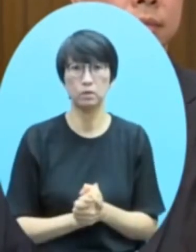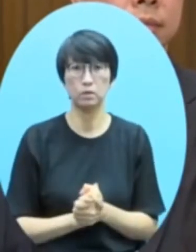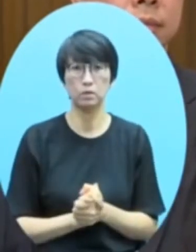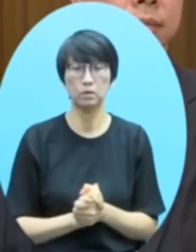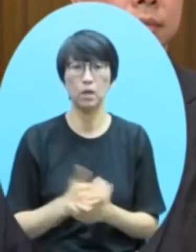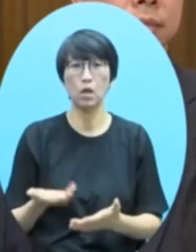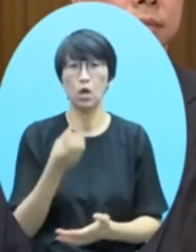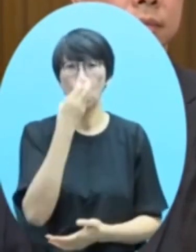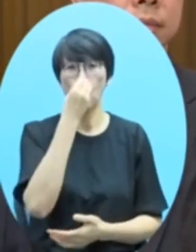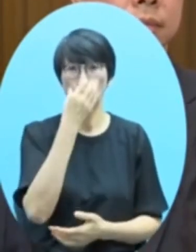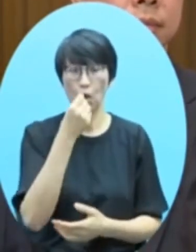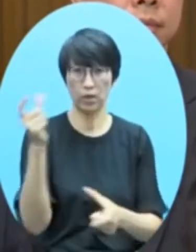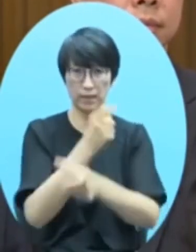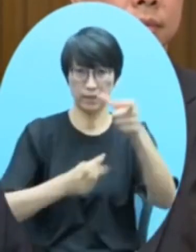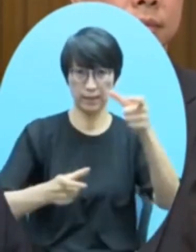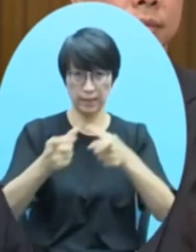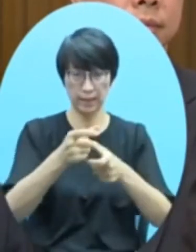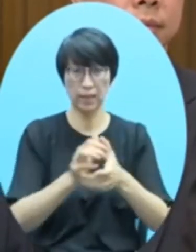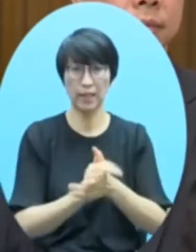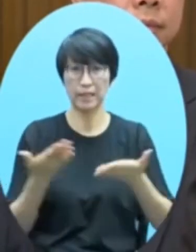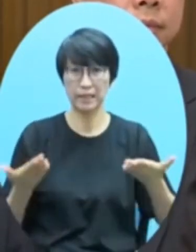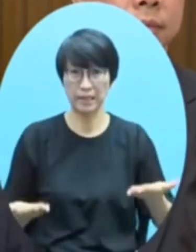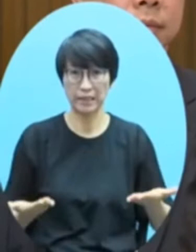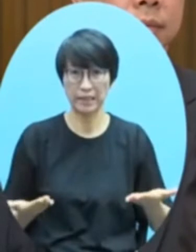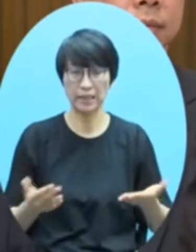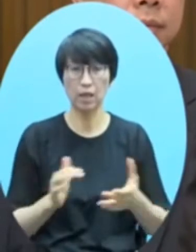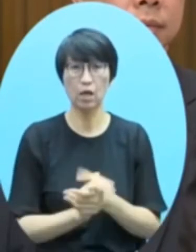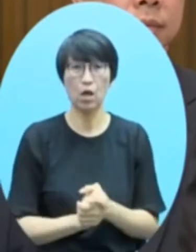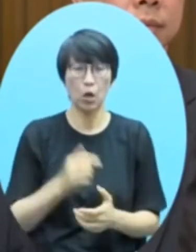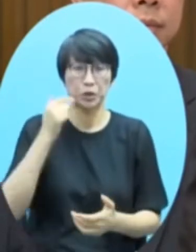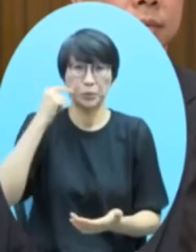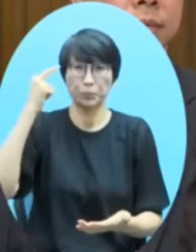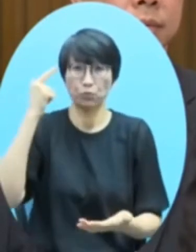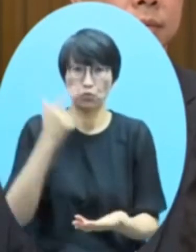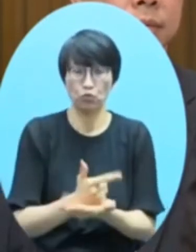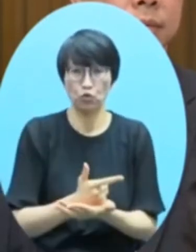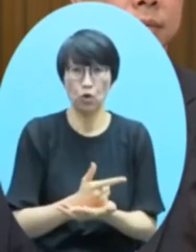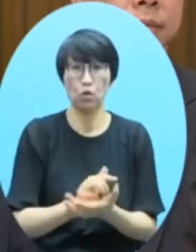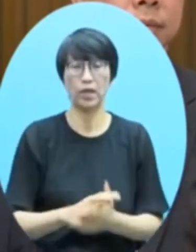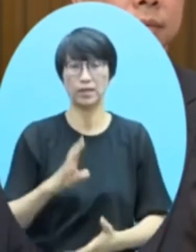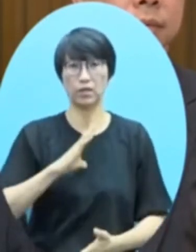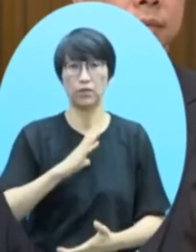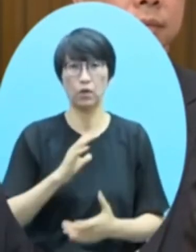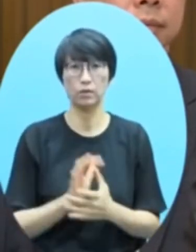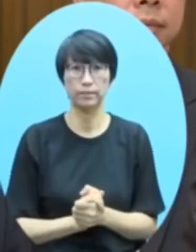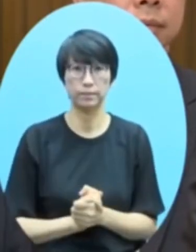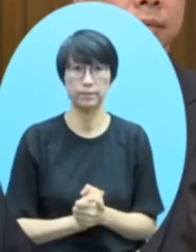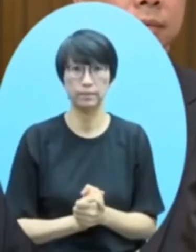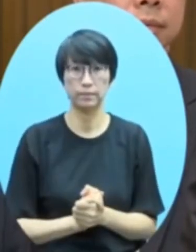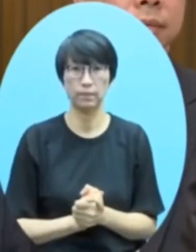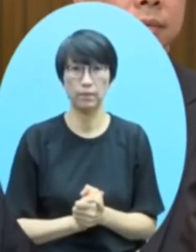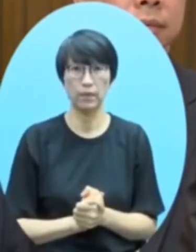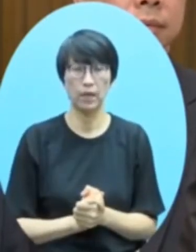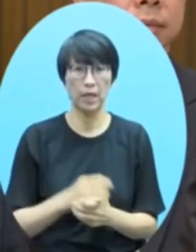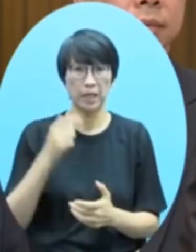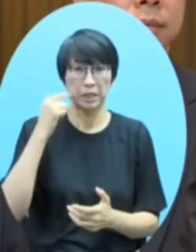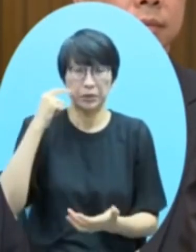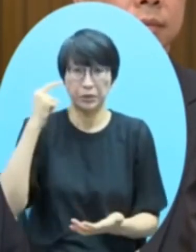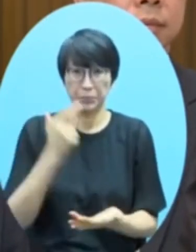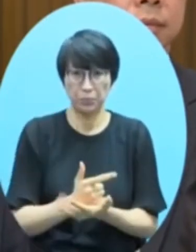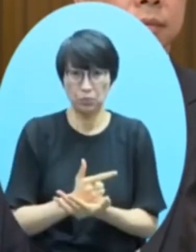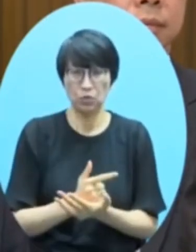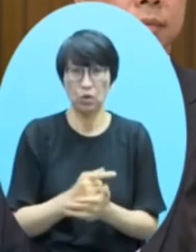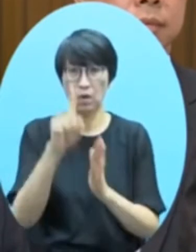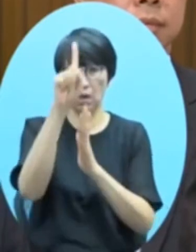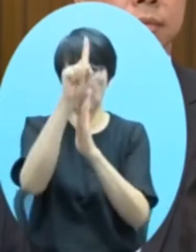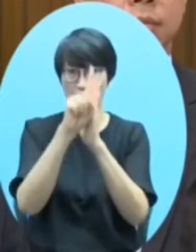香港的經濟正是面臨一個非常嚴峻的處境，面對非常大的下行